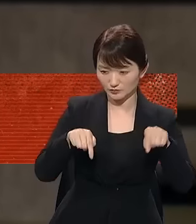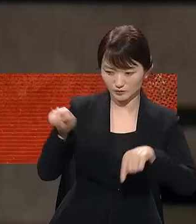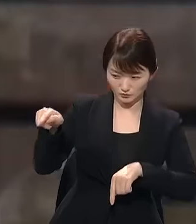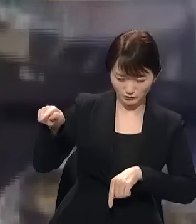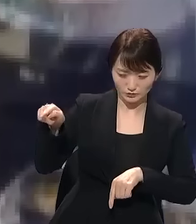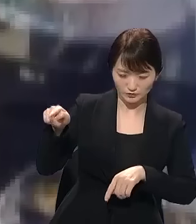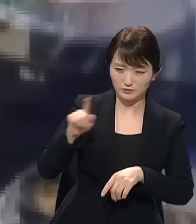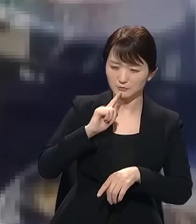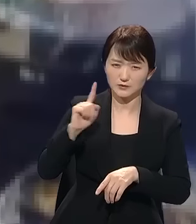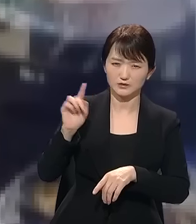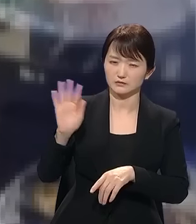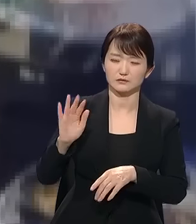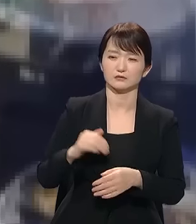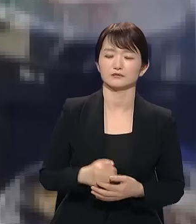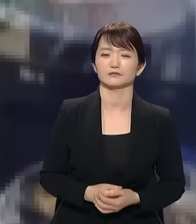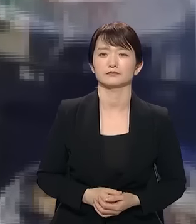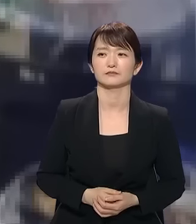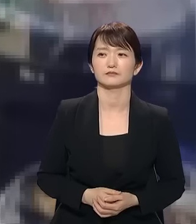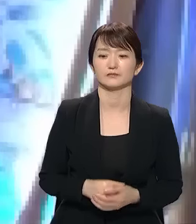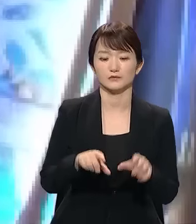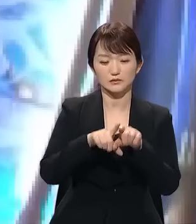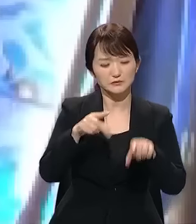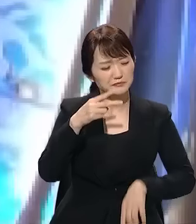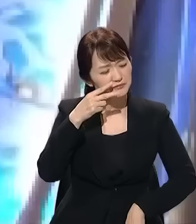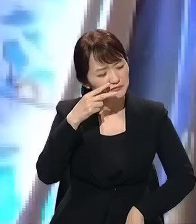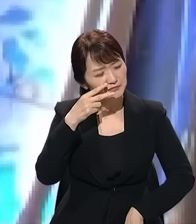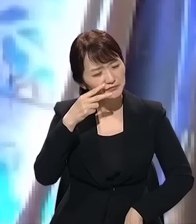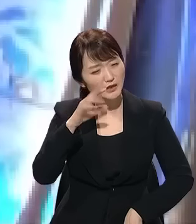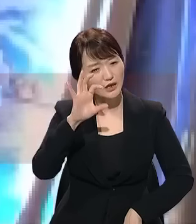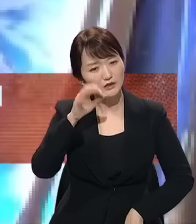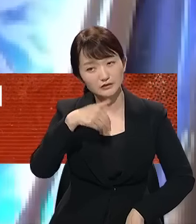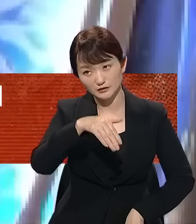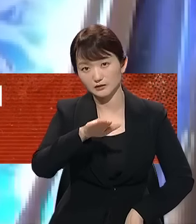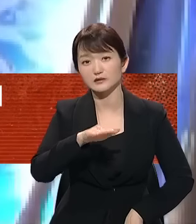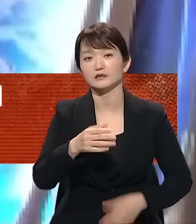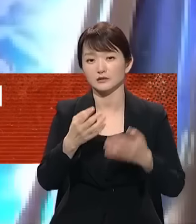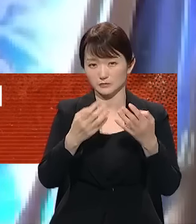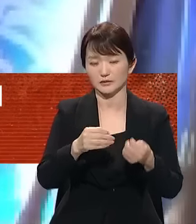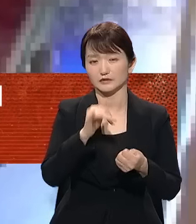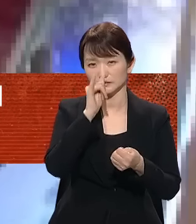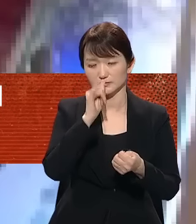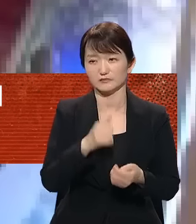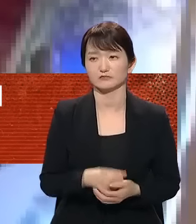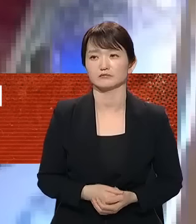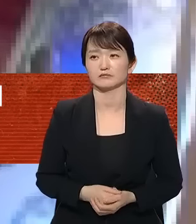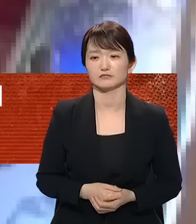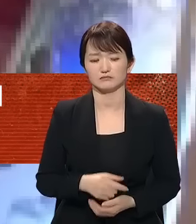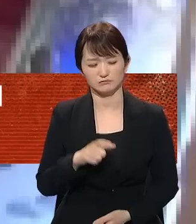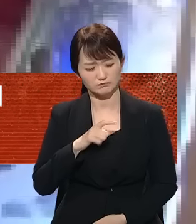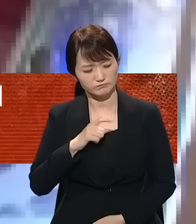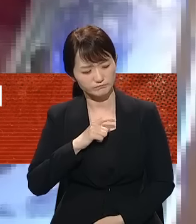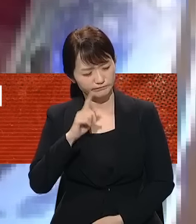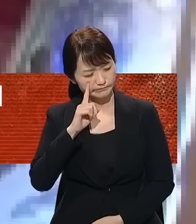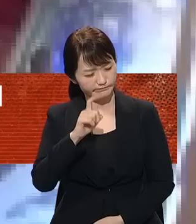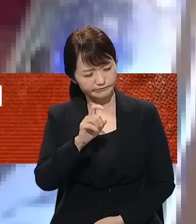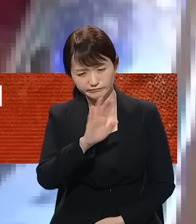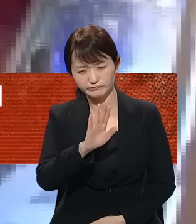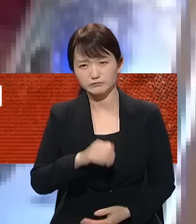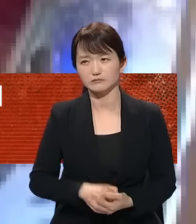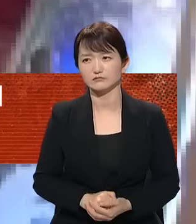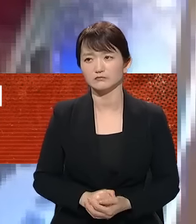그래서 이제 보통 저렇게 보면 담배를 피거나 화장실 나가는 그런 경우가 많기 때문에 전혀 의심을 못해서 저